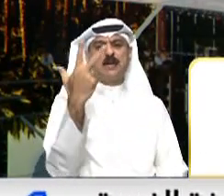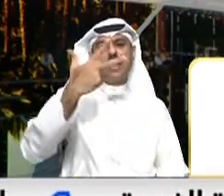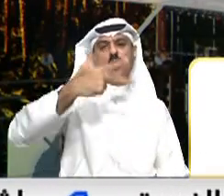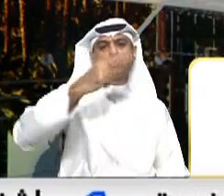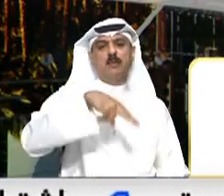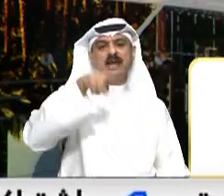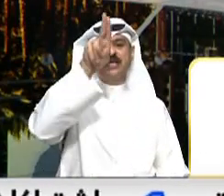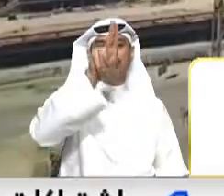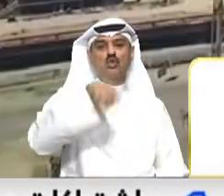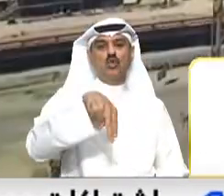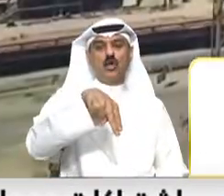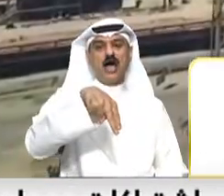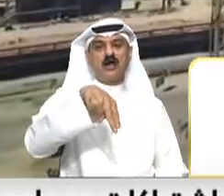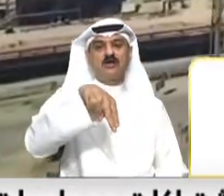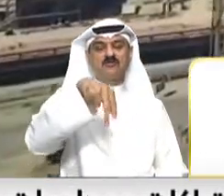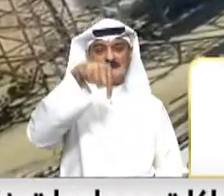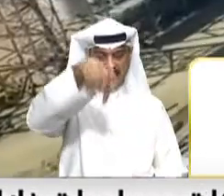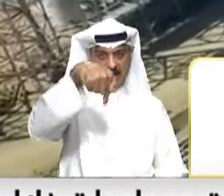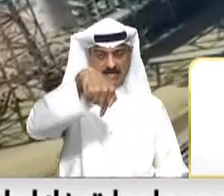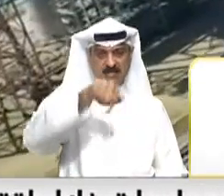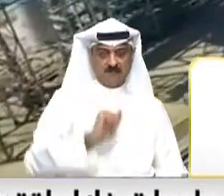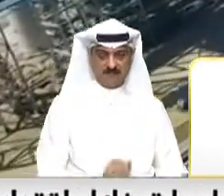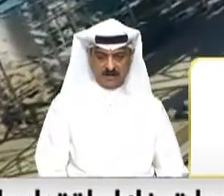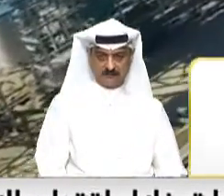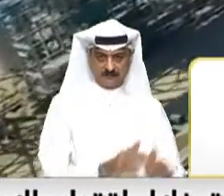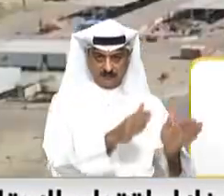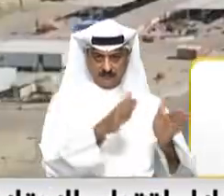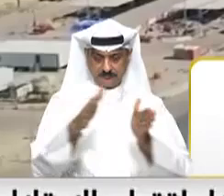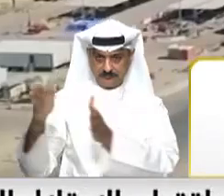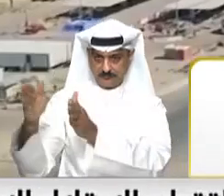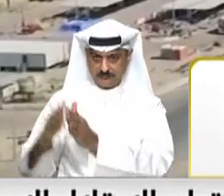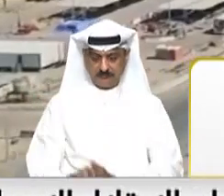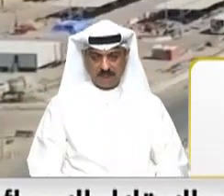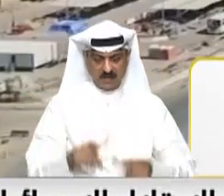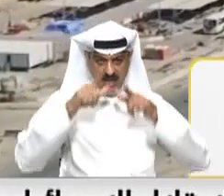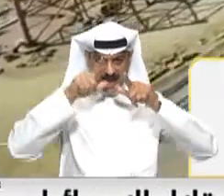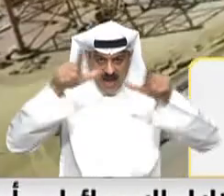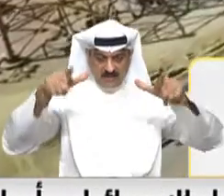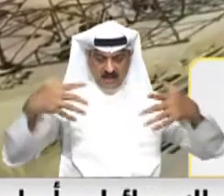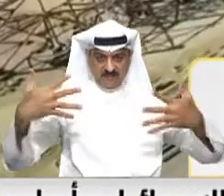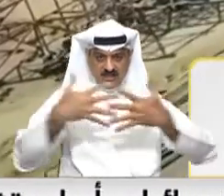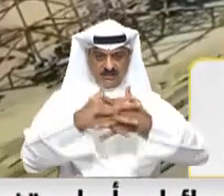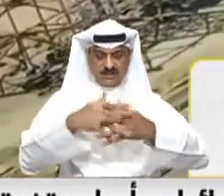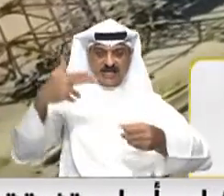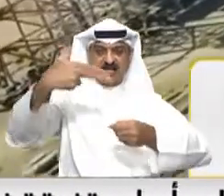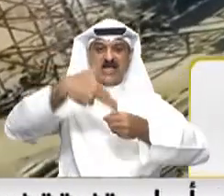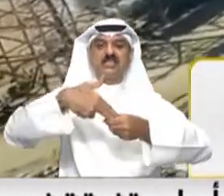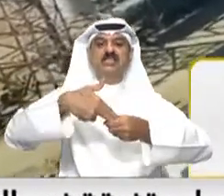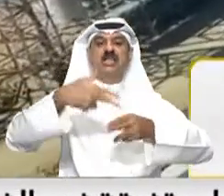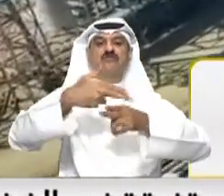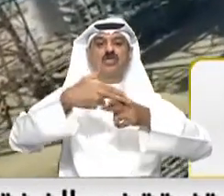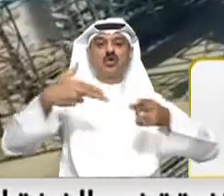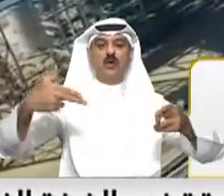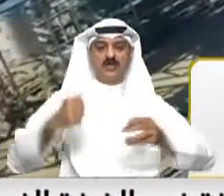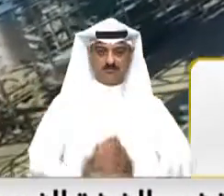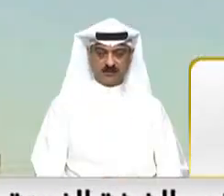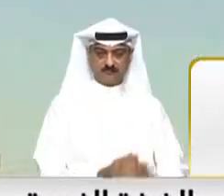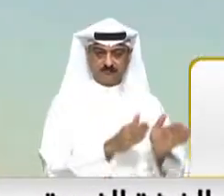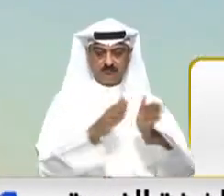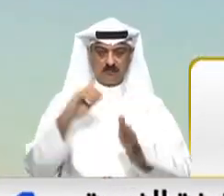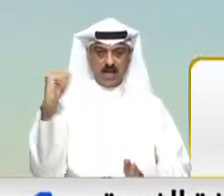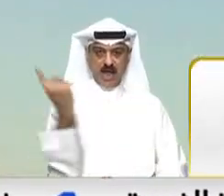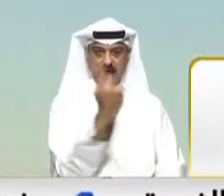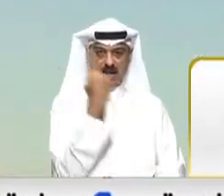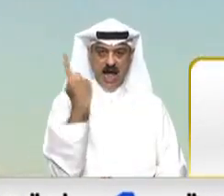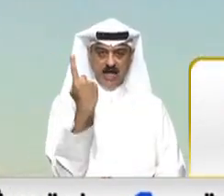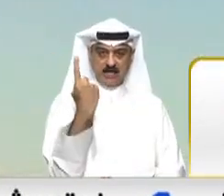دولارا و14 سنتا للبرميل، وذلك وفقا للسعر المعلن من مؤسسة البترول الكويتية. أما عالميا